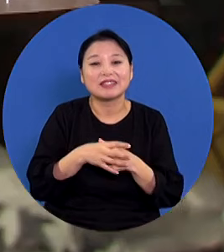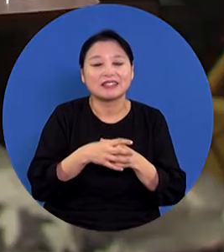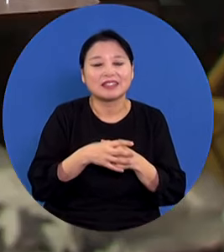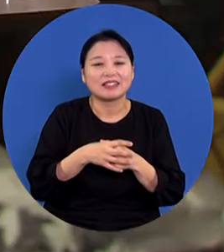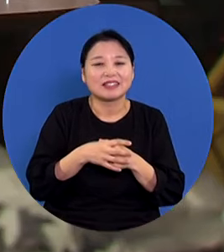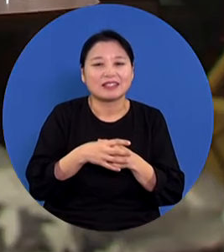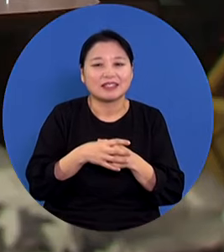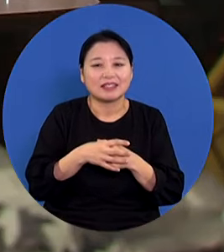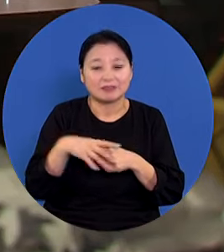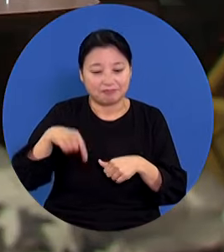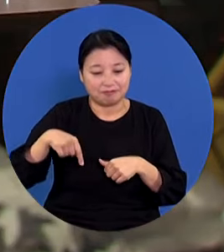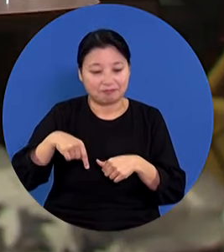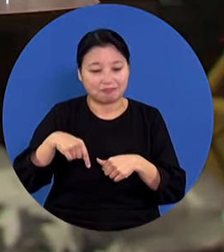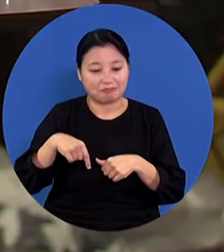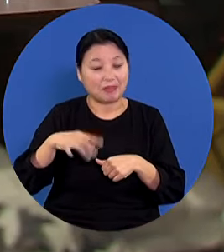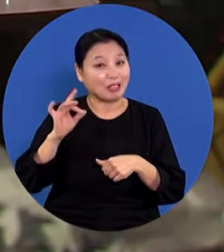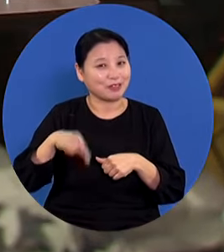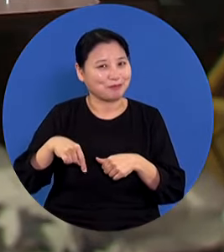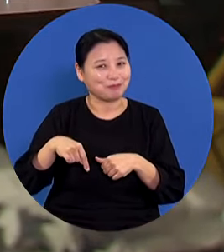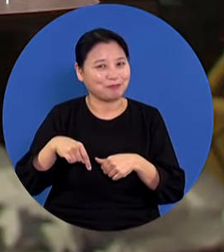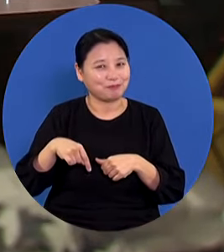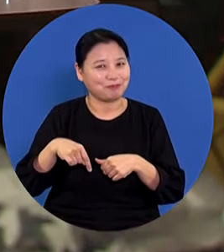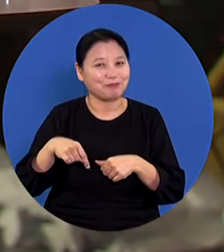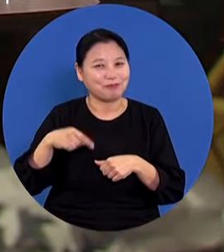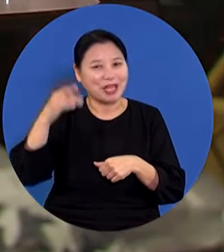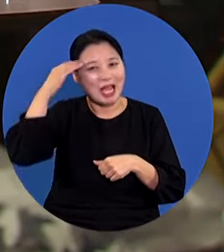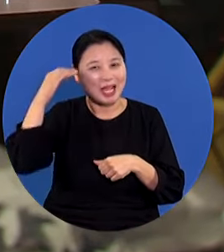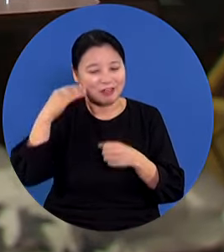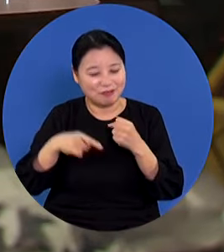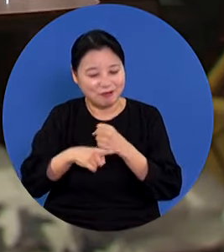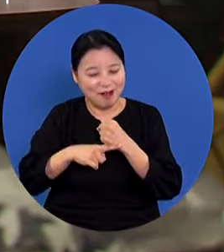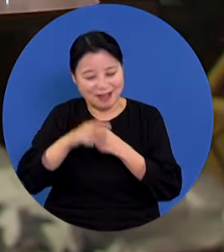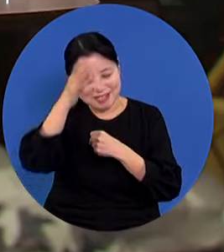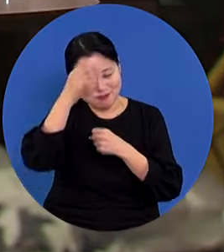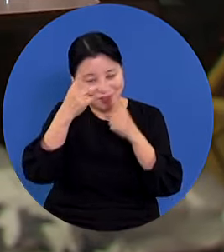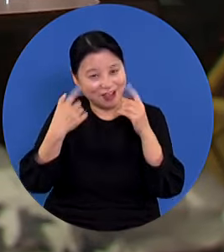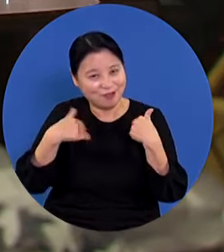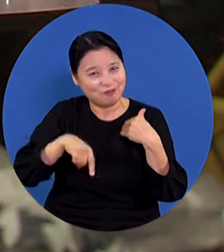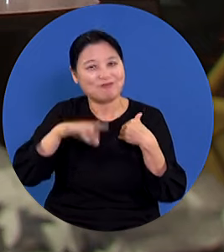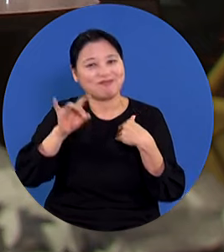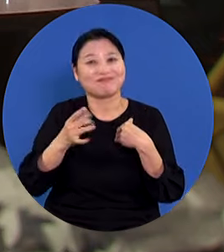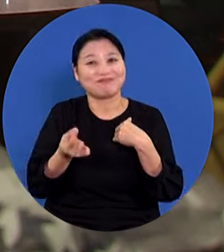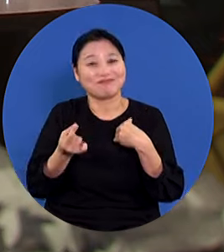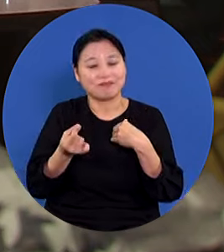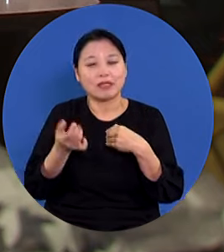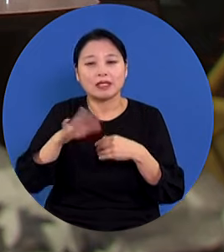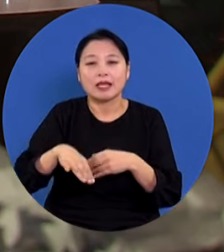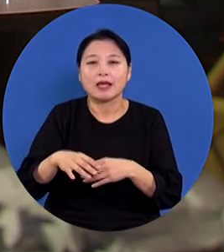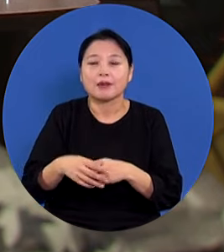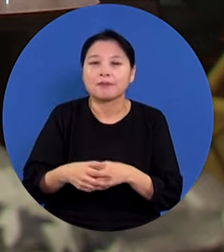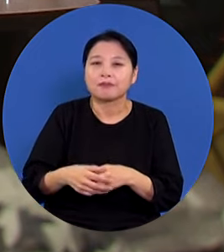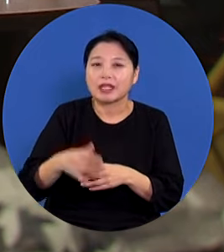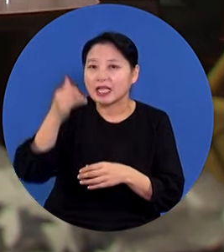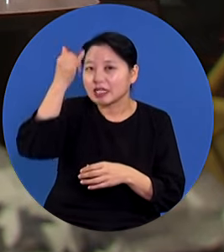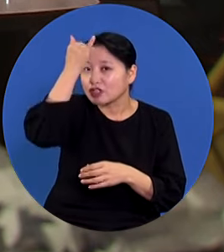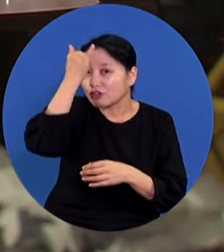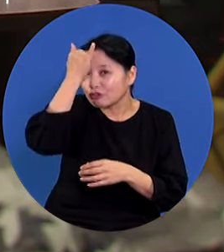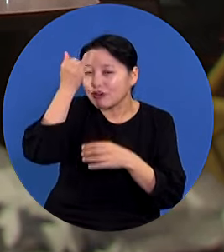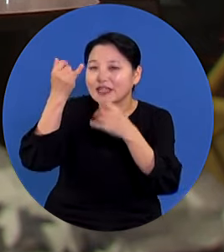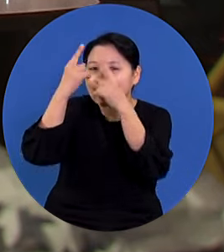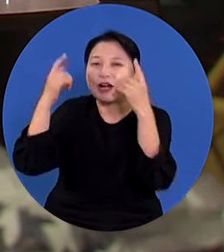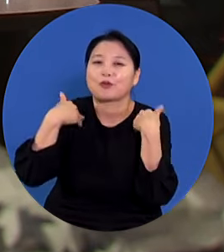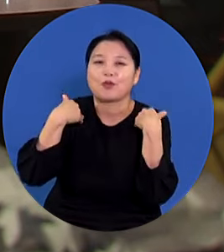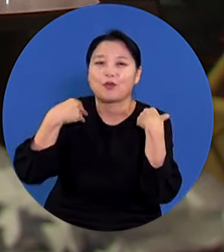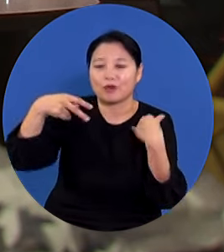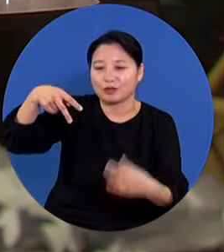그런 거는 어떻게 보면 실패연구소가 유일하다고 예, 유일하다고도 볼 수 있고요. 근데 제가 알기로는 성균관대학교에서도